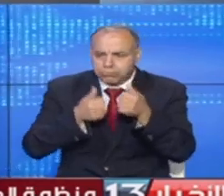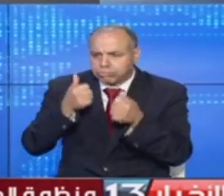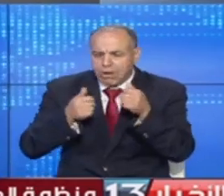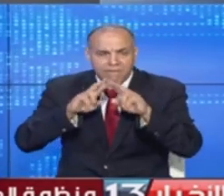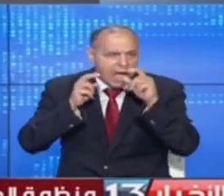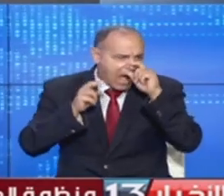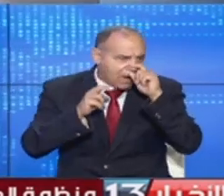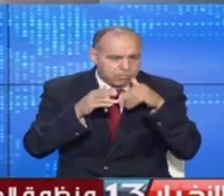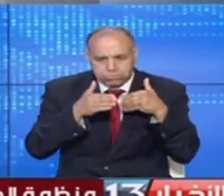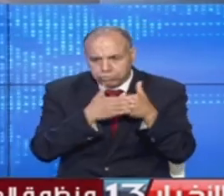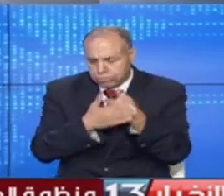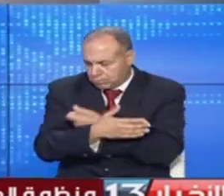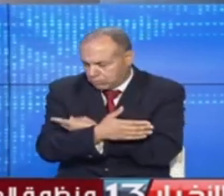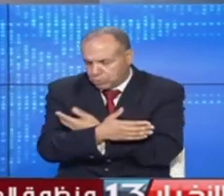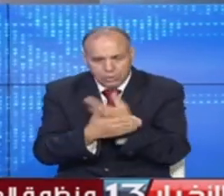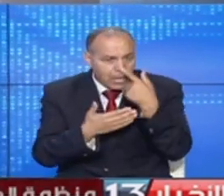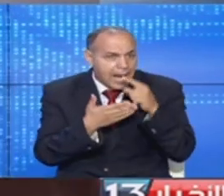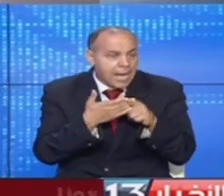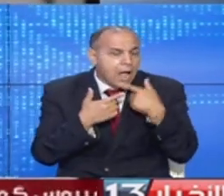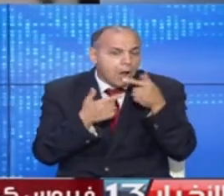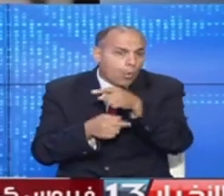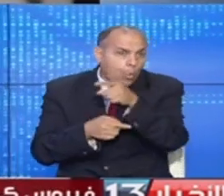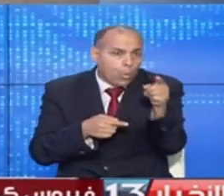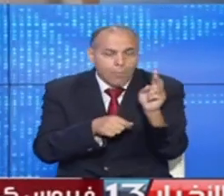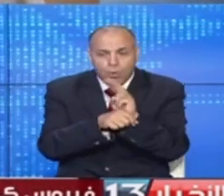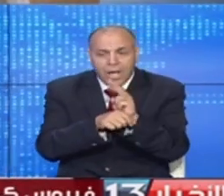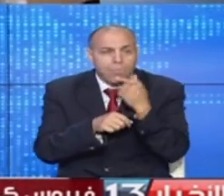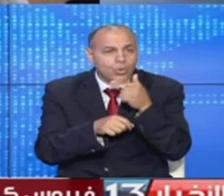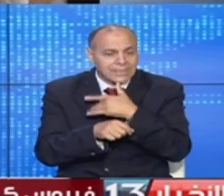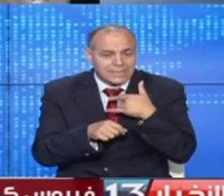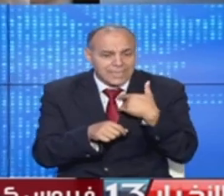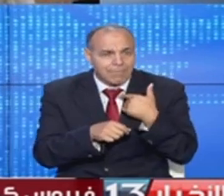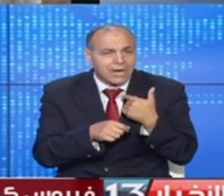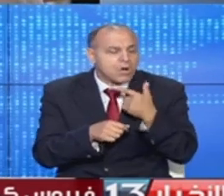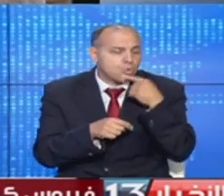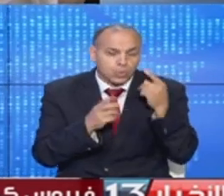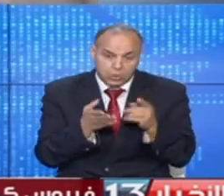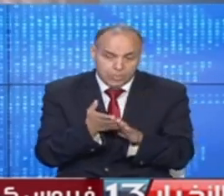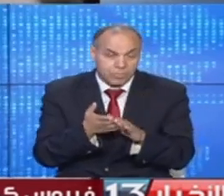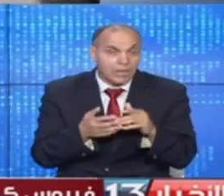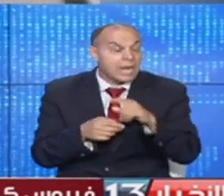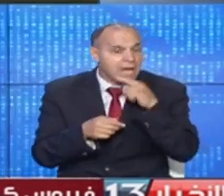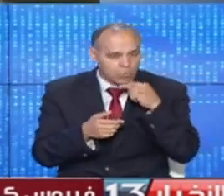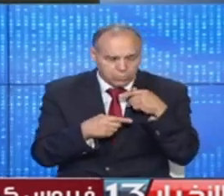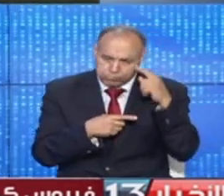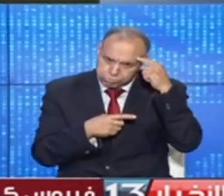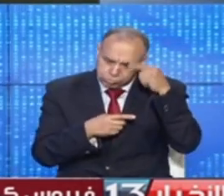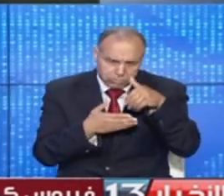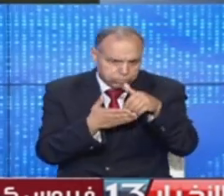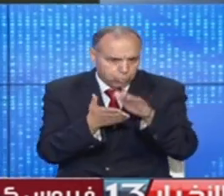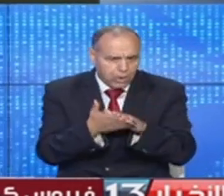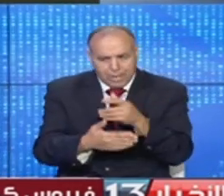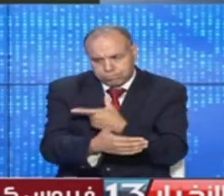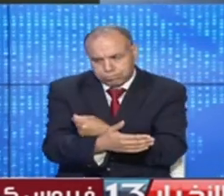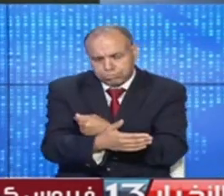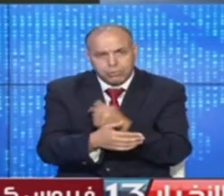العالمي للوصول الى لقاء ليعلن جهاز مراقبه سلامه المستهلك الروسي ان بلاده تتوقع تسجيل لقاء